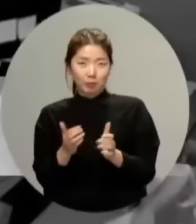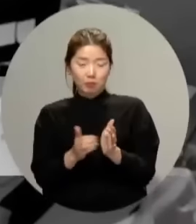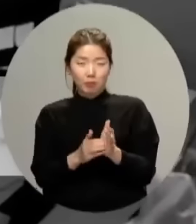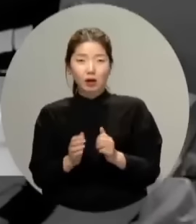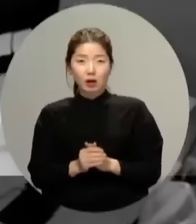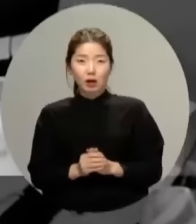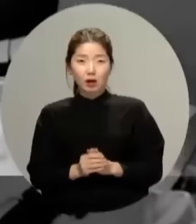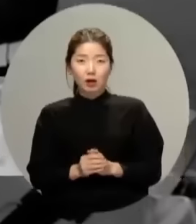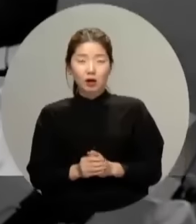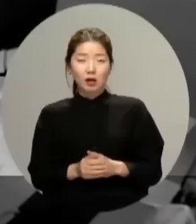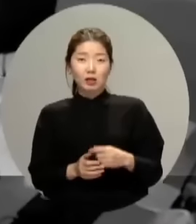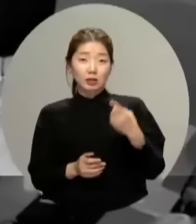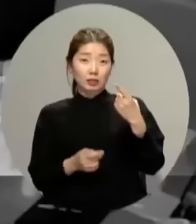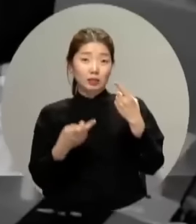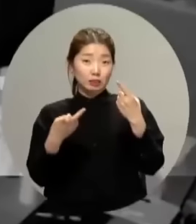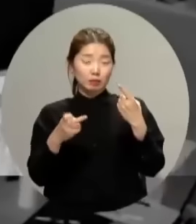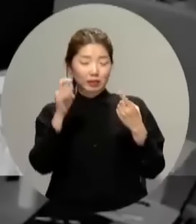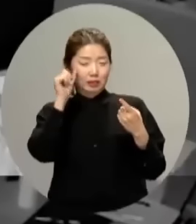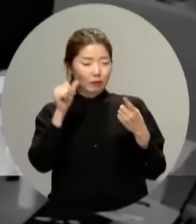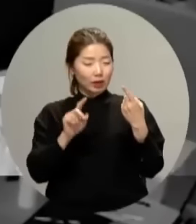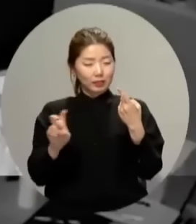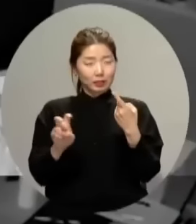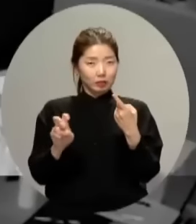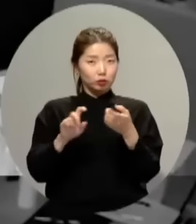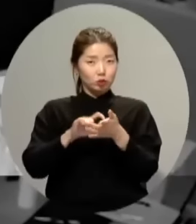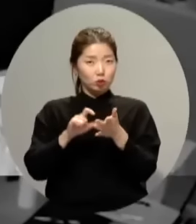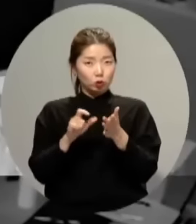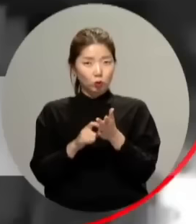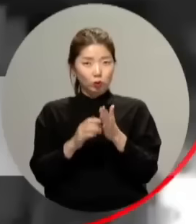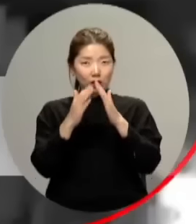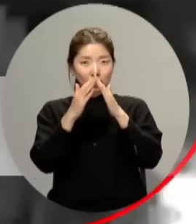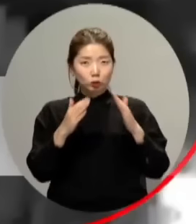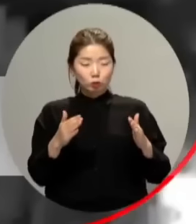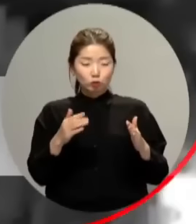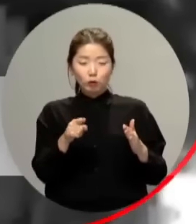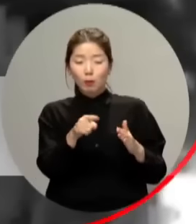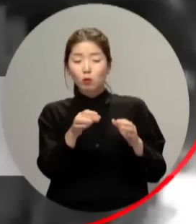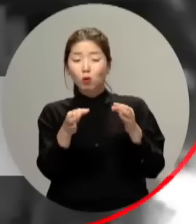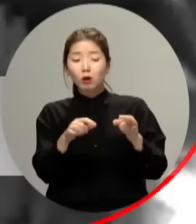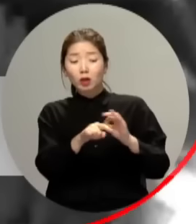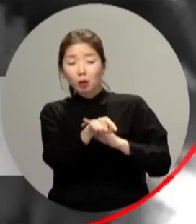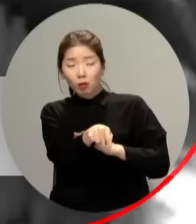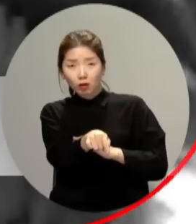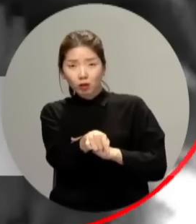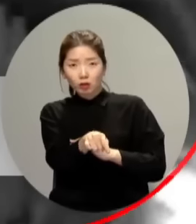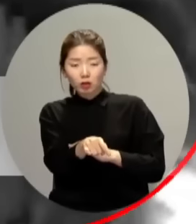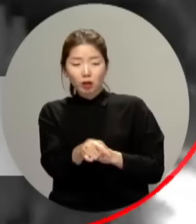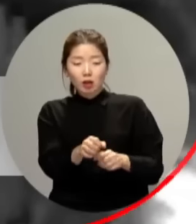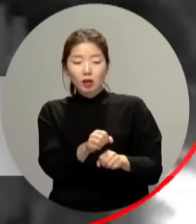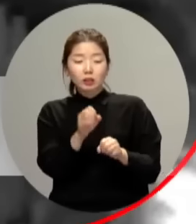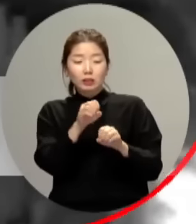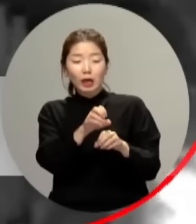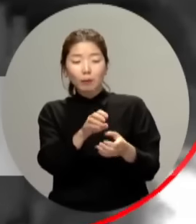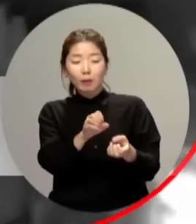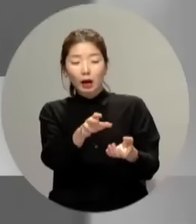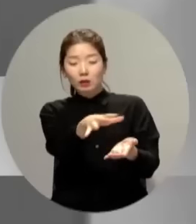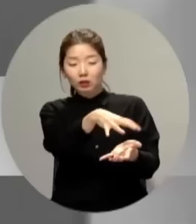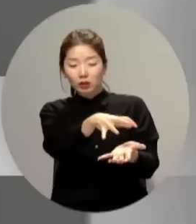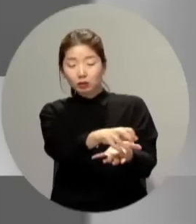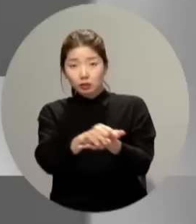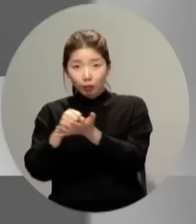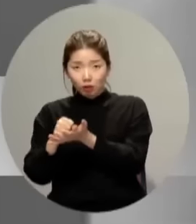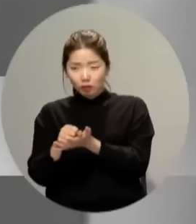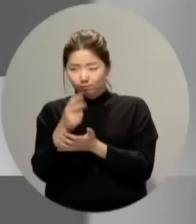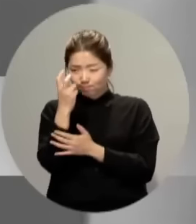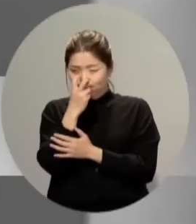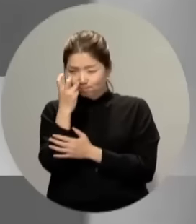완산경찰서는 지난 12일 새벽 1시 20분쯤 전주시 서신동의 한 가게 밖에 놓인 무인 택배함을 훔쳐간 남성을